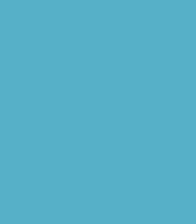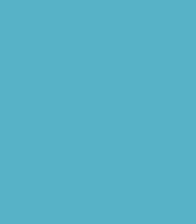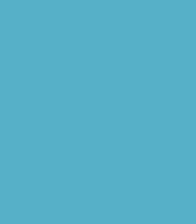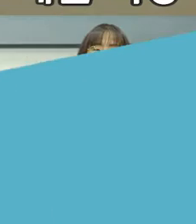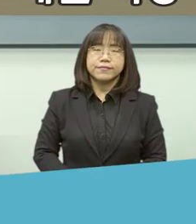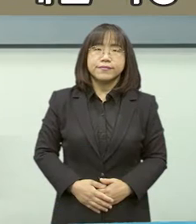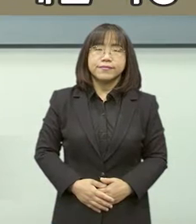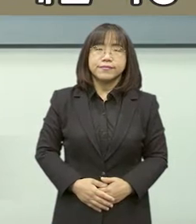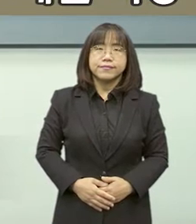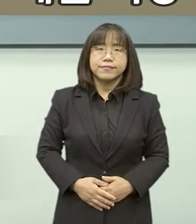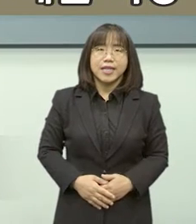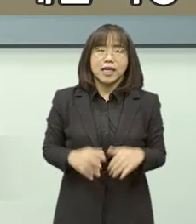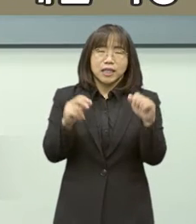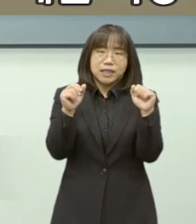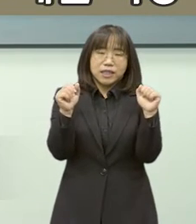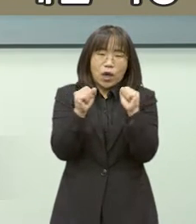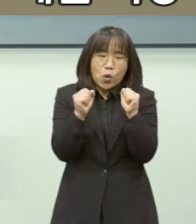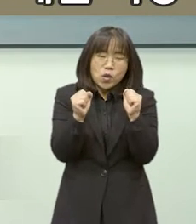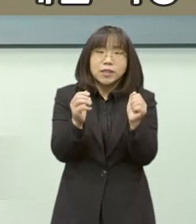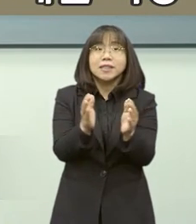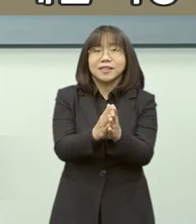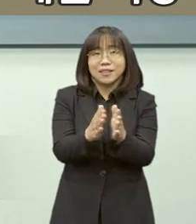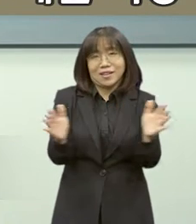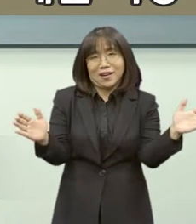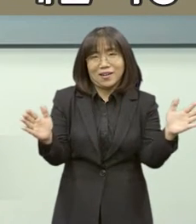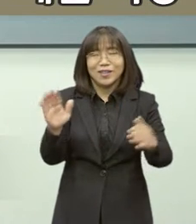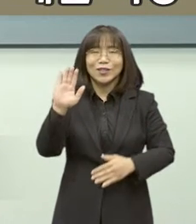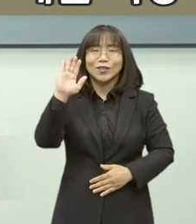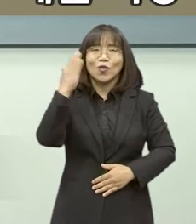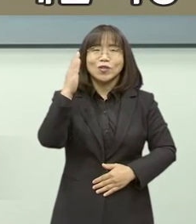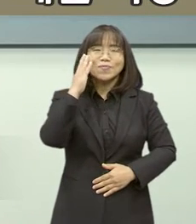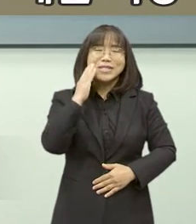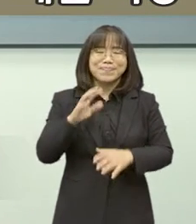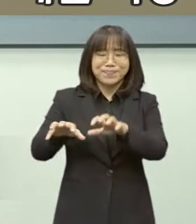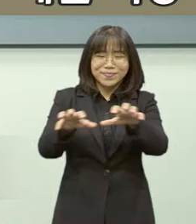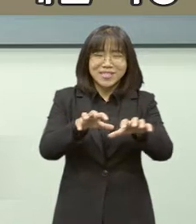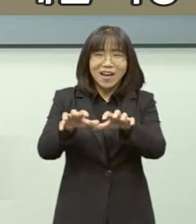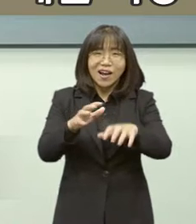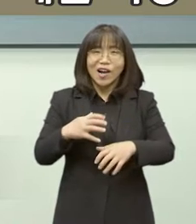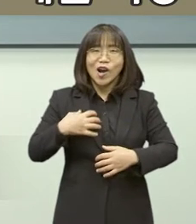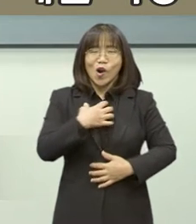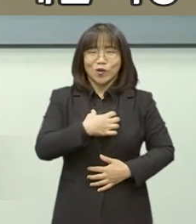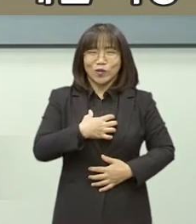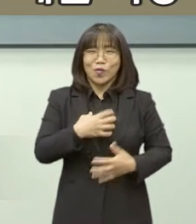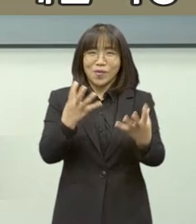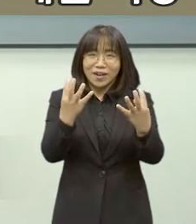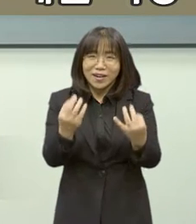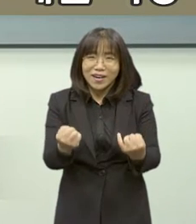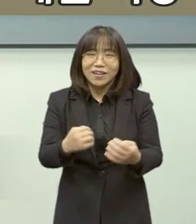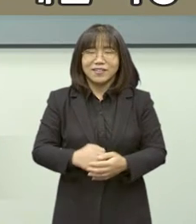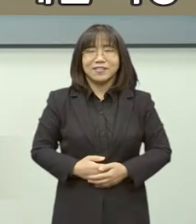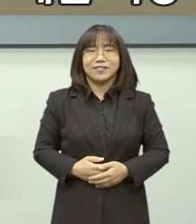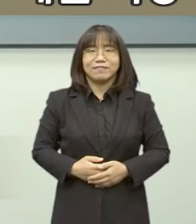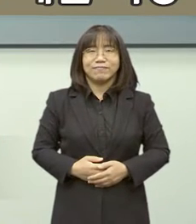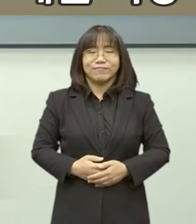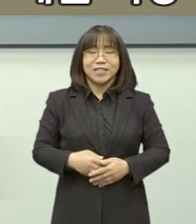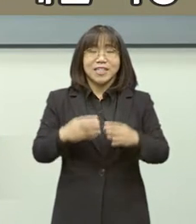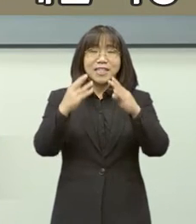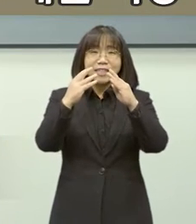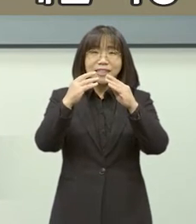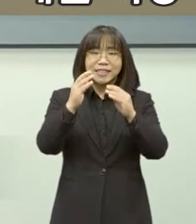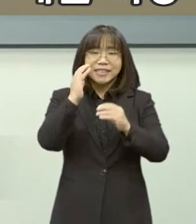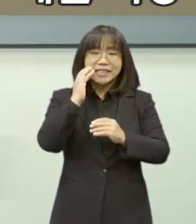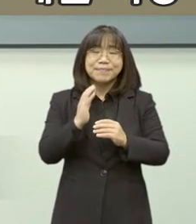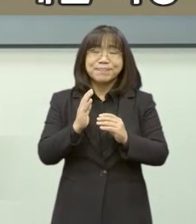5 아 겨울 추위가 시작되면서 요즘 김장 걱정 하시는 분들 많으실텐데요 김장생